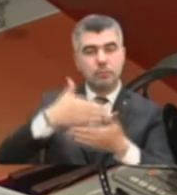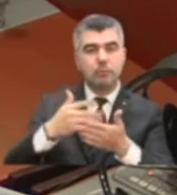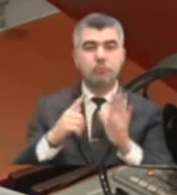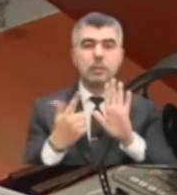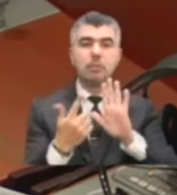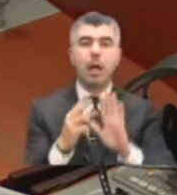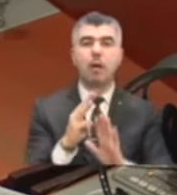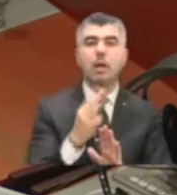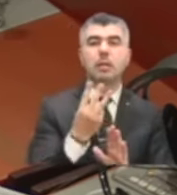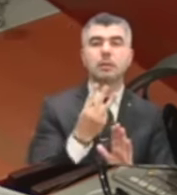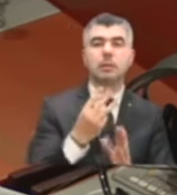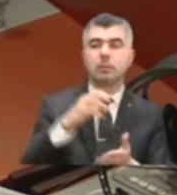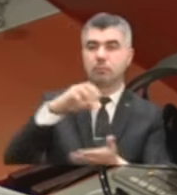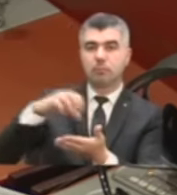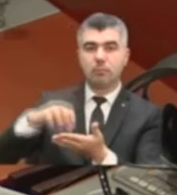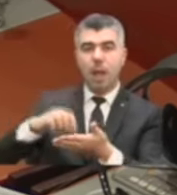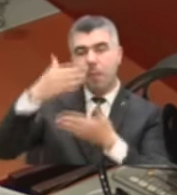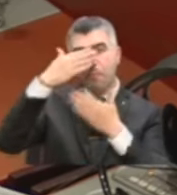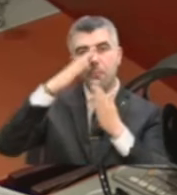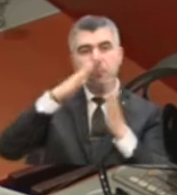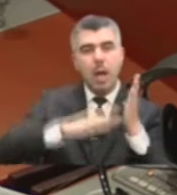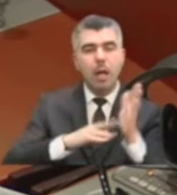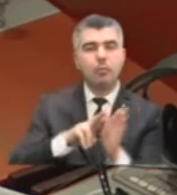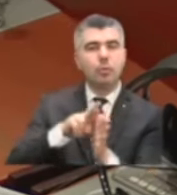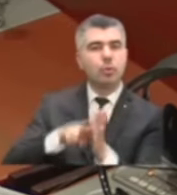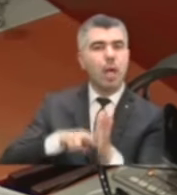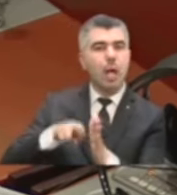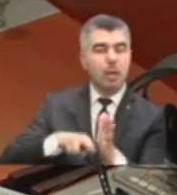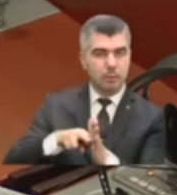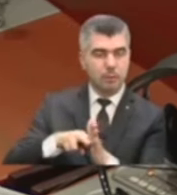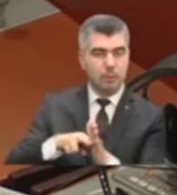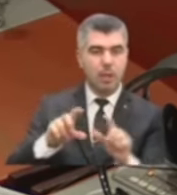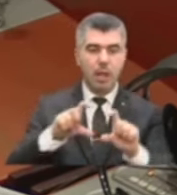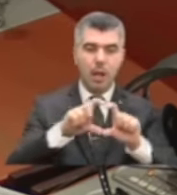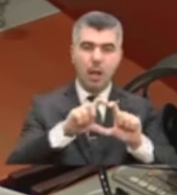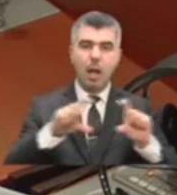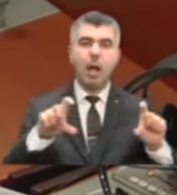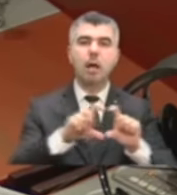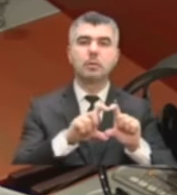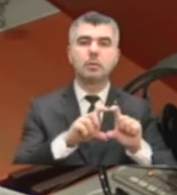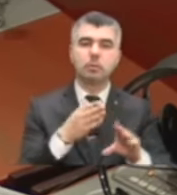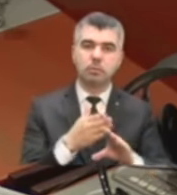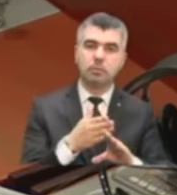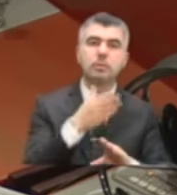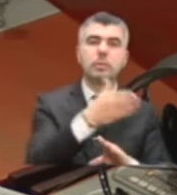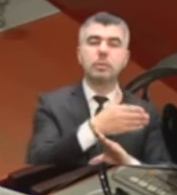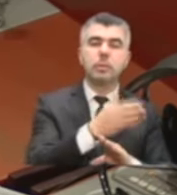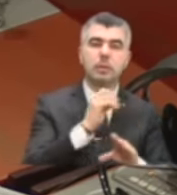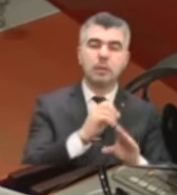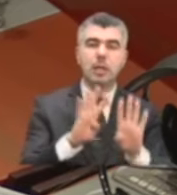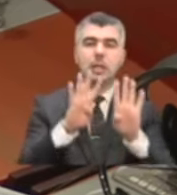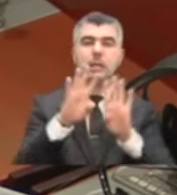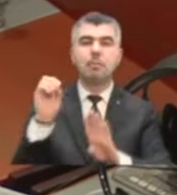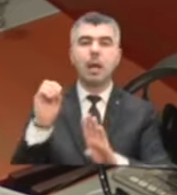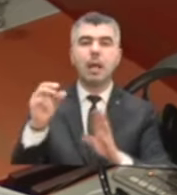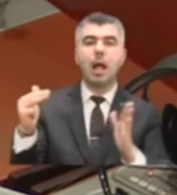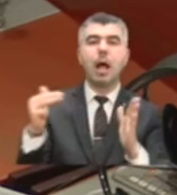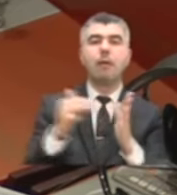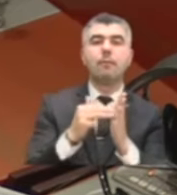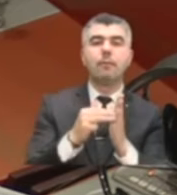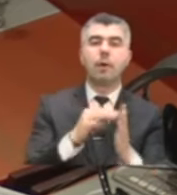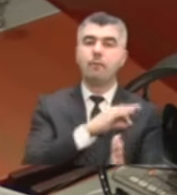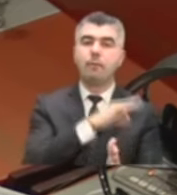مركزا للتخييم تغطي كافة جهات المملكة بطاقة استيعابية للولوج تقريبا 80 ألف مستفيد